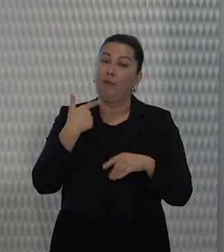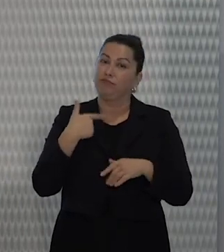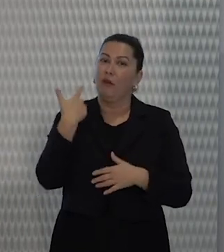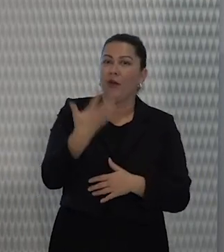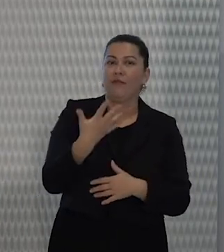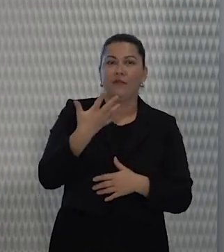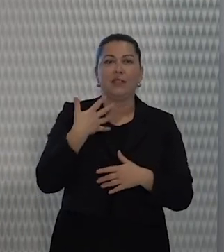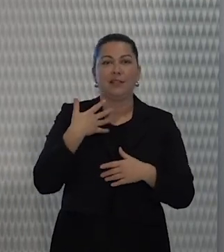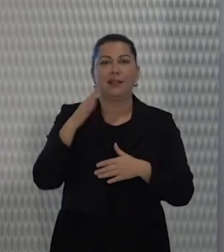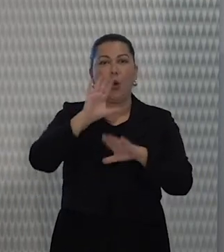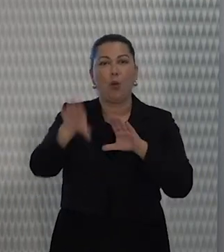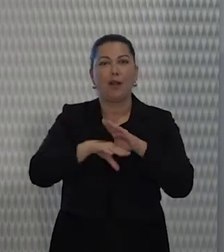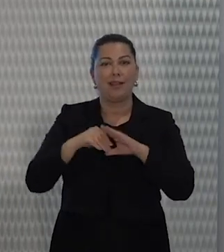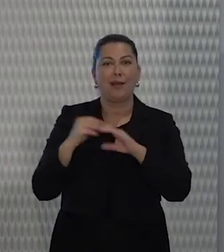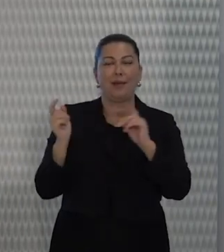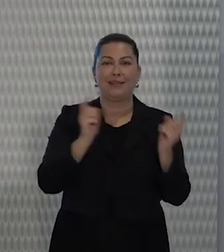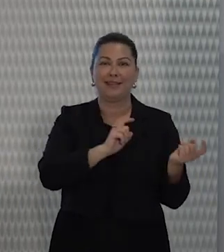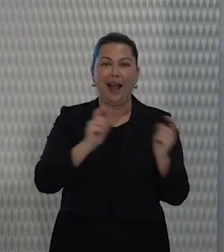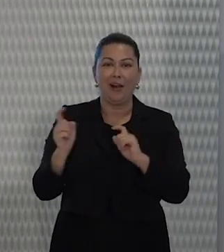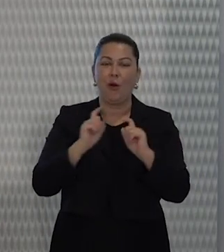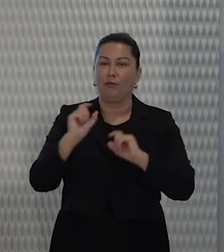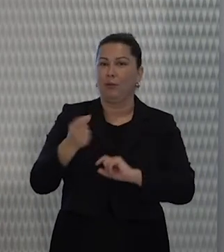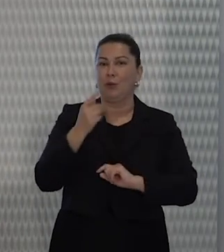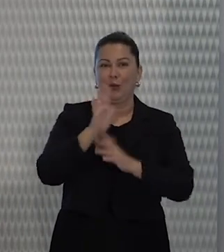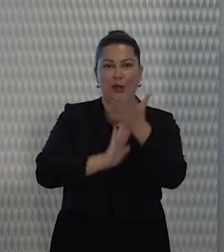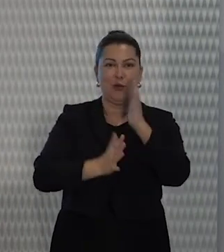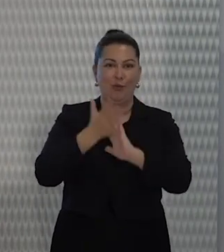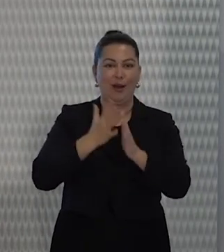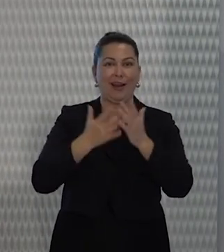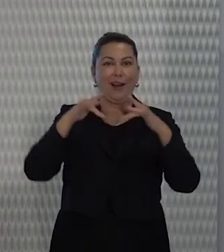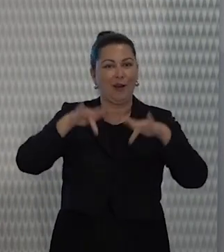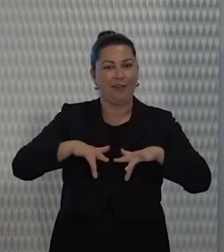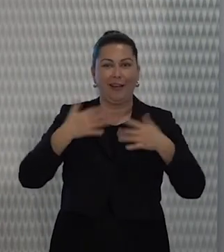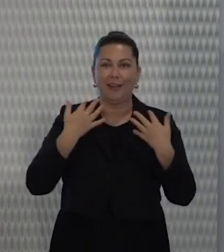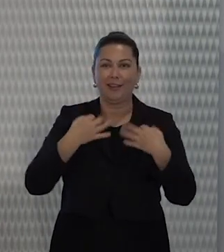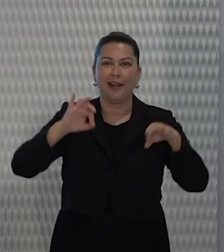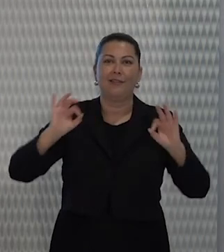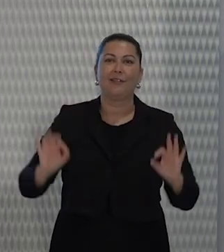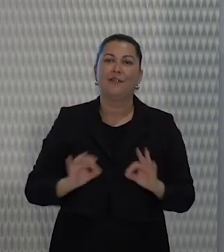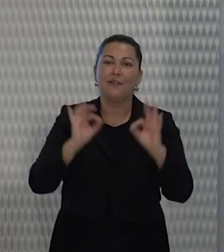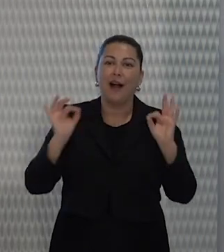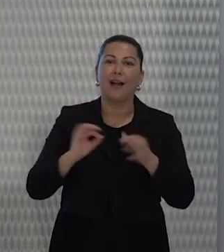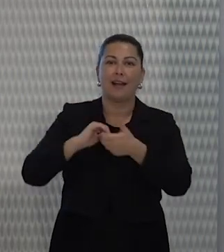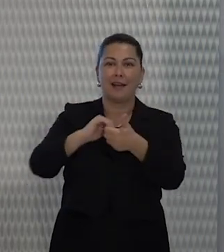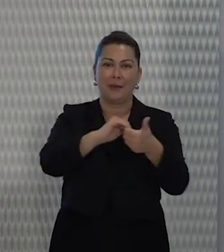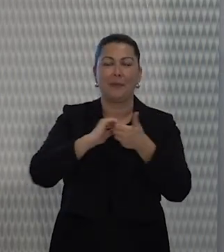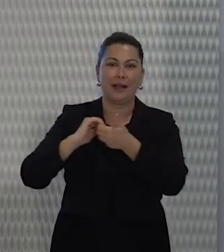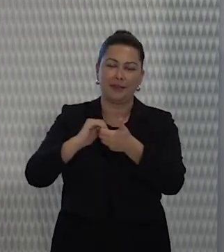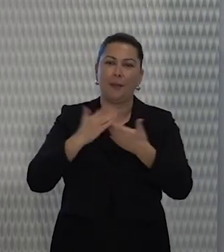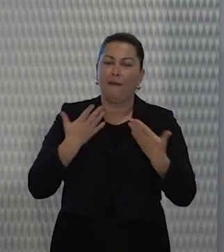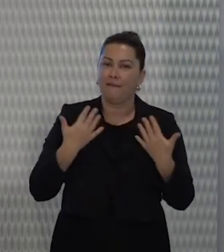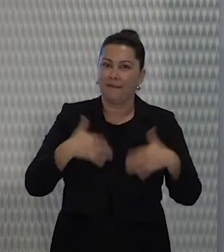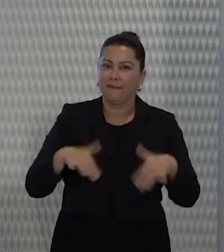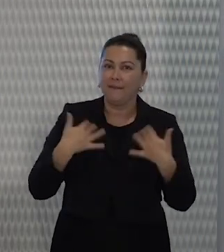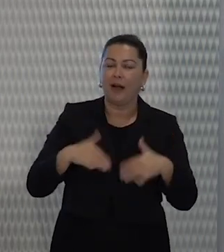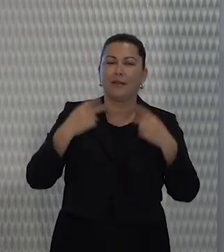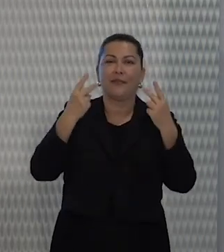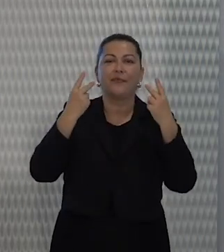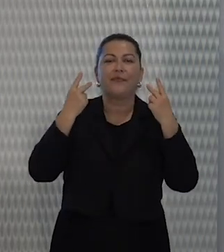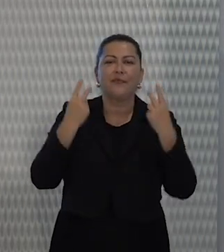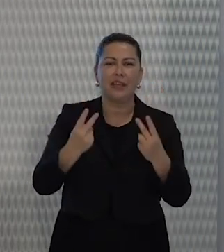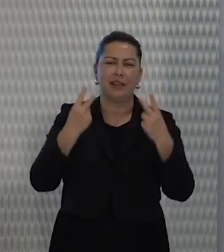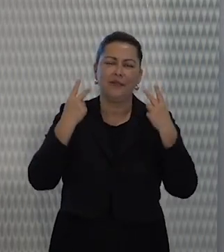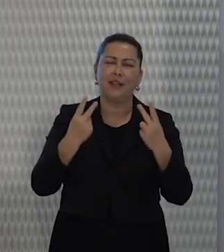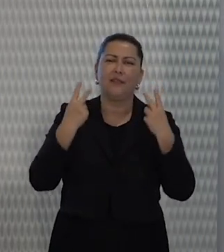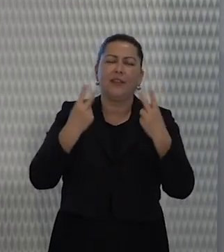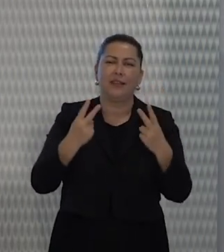50. Unternehmensdialog, ein besonderes Jubiläum zu begehen, zu feiern, zu einem ganz, ganz entscheidenden und wichtigen Thema,